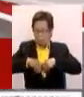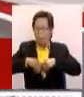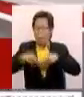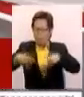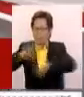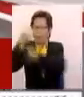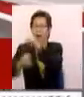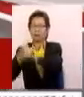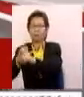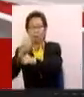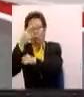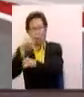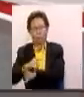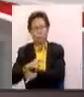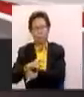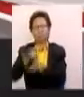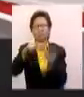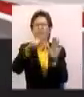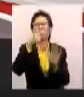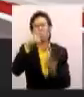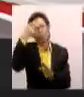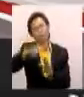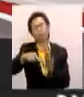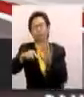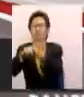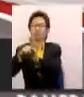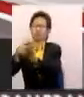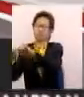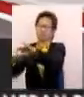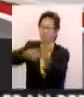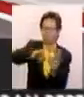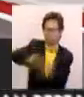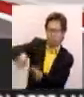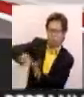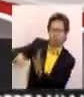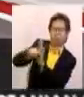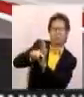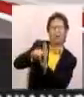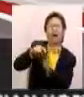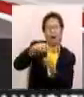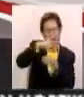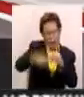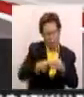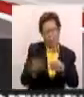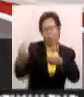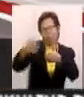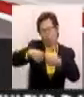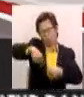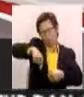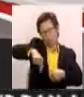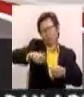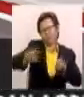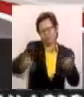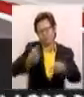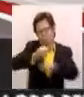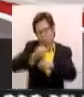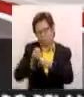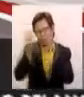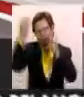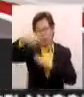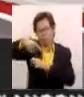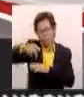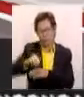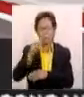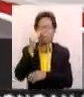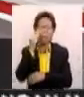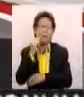antarabangsa untuk menangkis tanggapan negatif sesetengah rakyat Malaysia berhubung kualiti kereta buatan tempatan. Perdana Menteri Tun Dr.